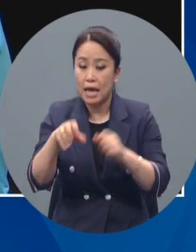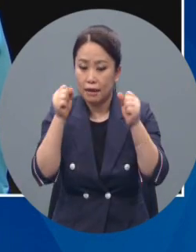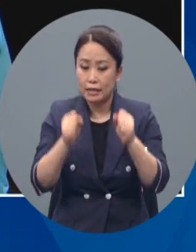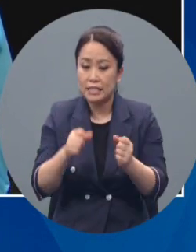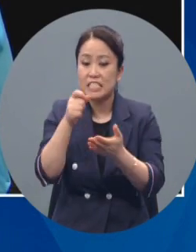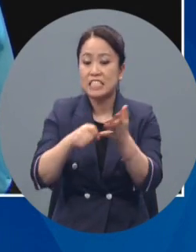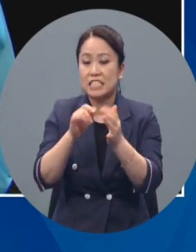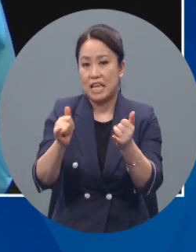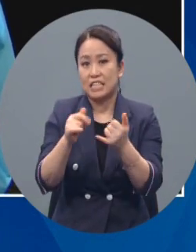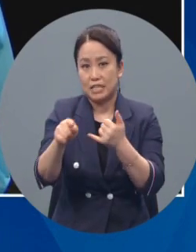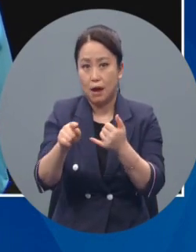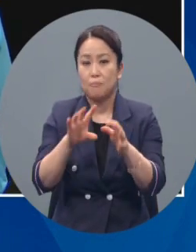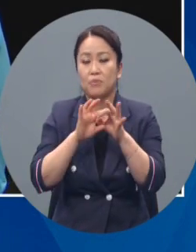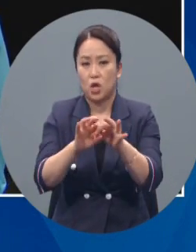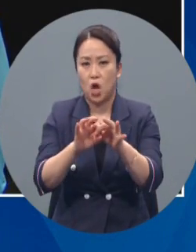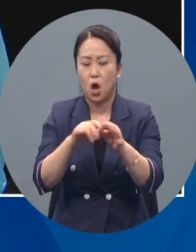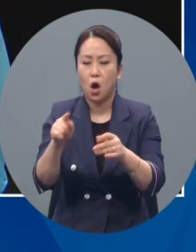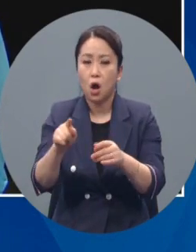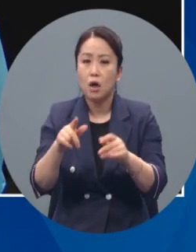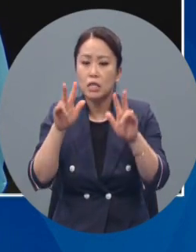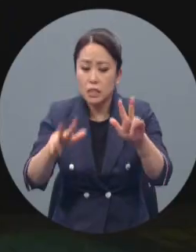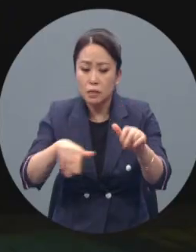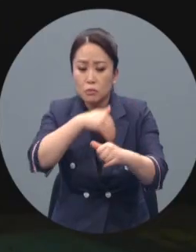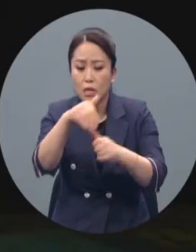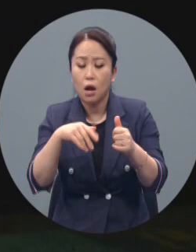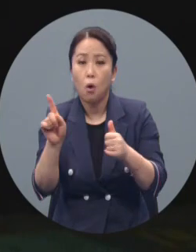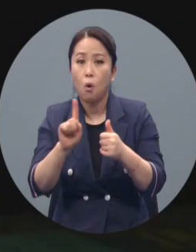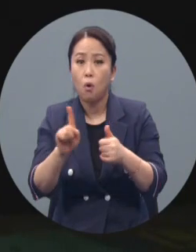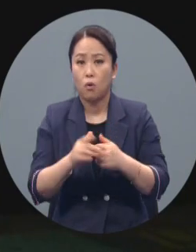기자, 지금 상황 어떻습니까? 네.